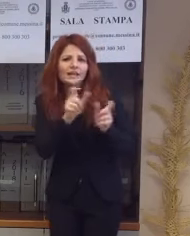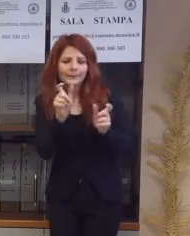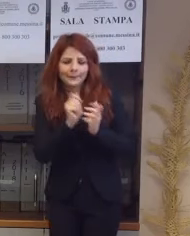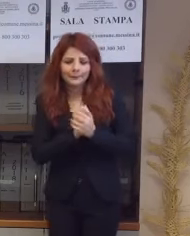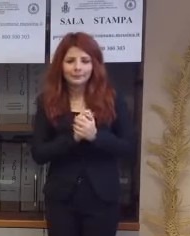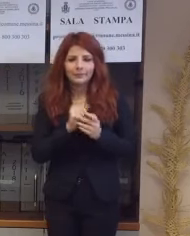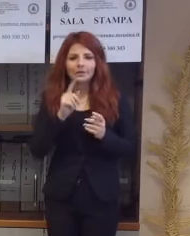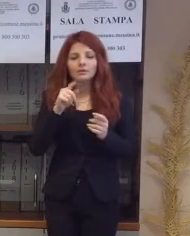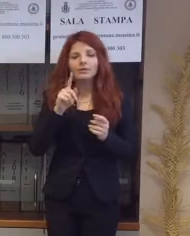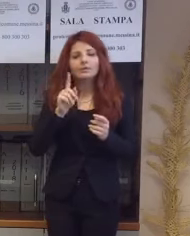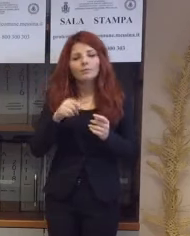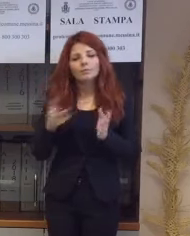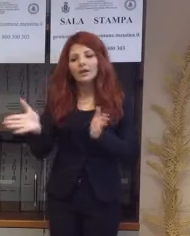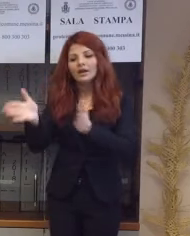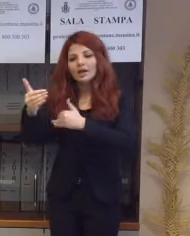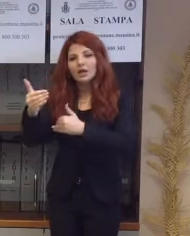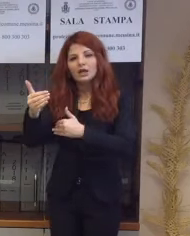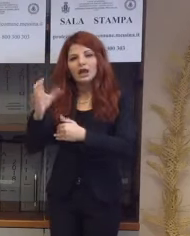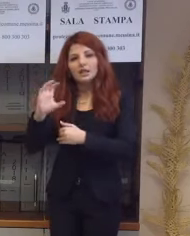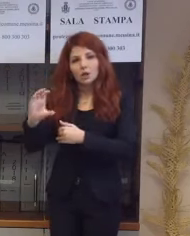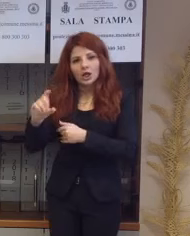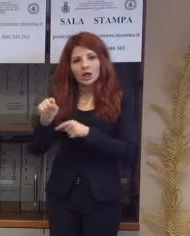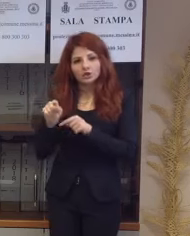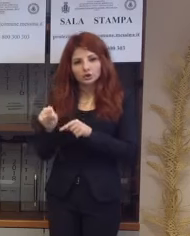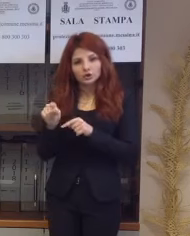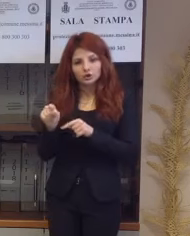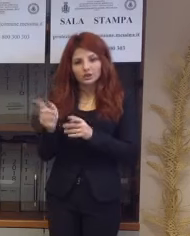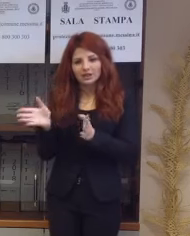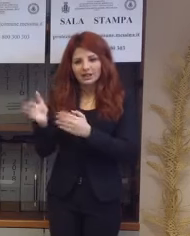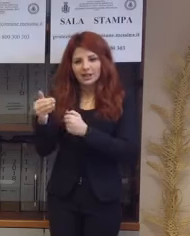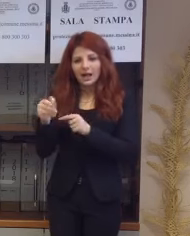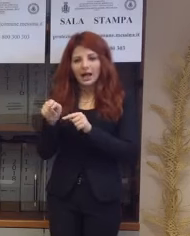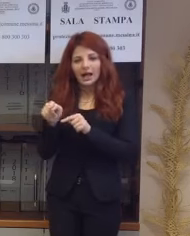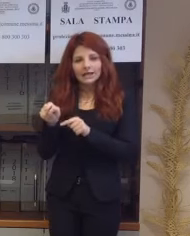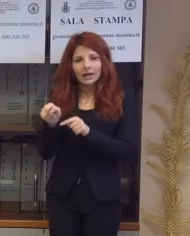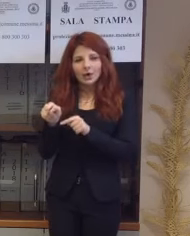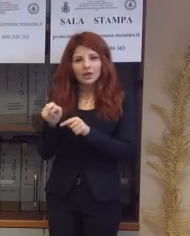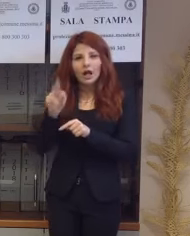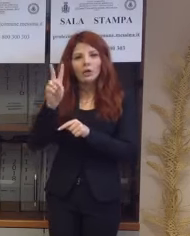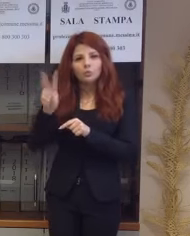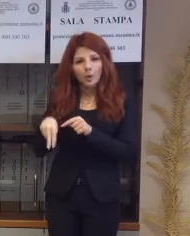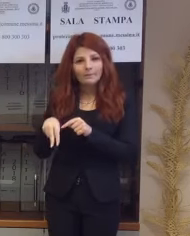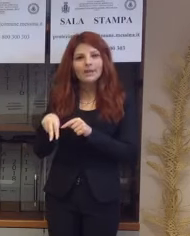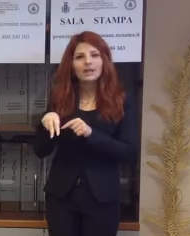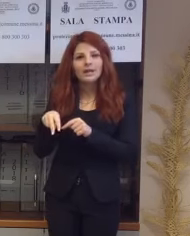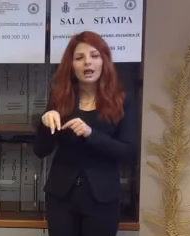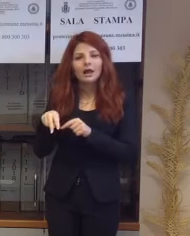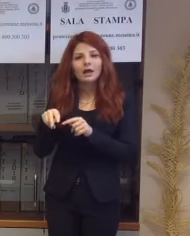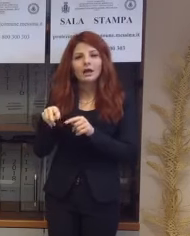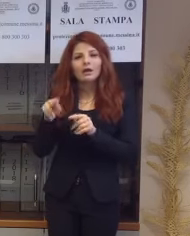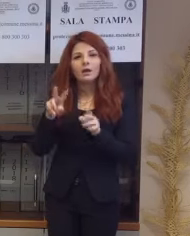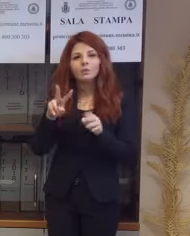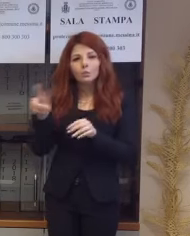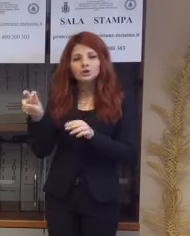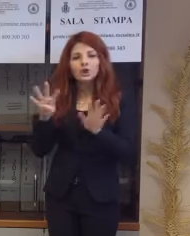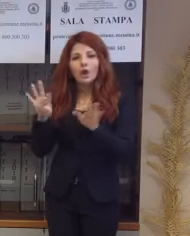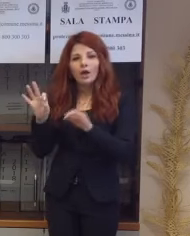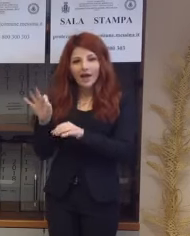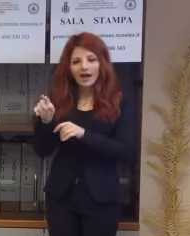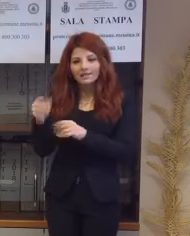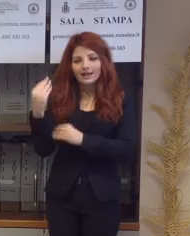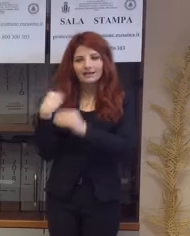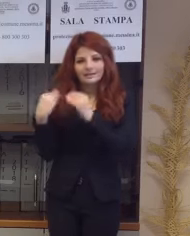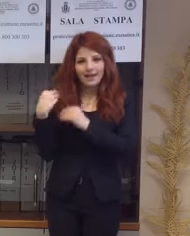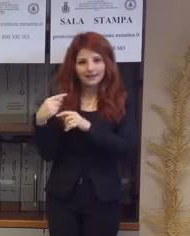C, che sono invece 2.200 domande che hanno dichiarato di ricevere